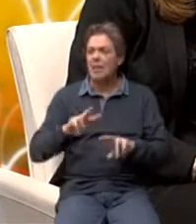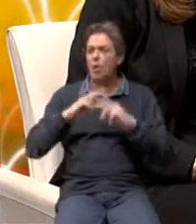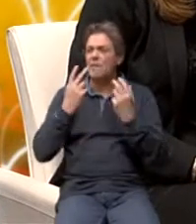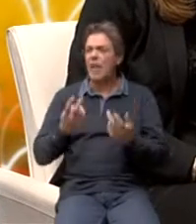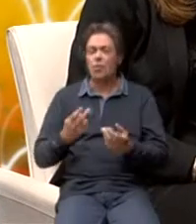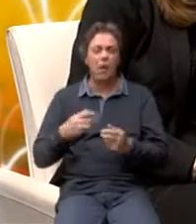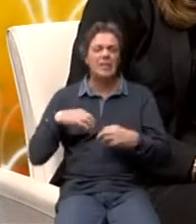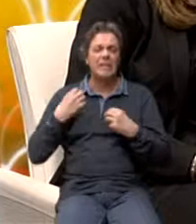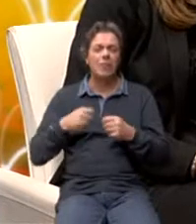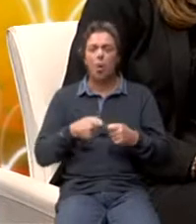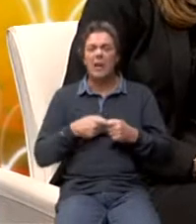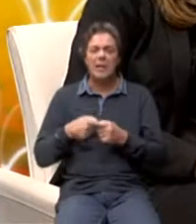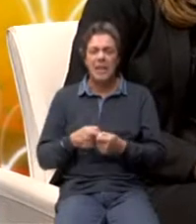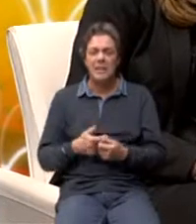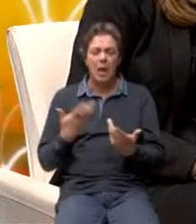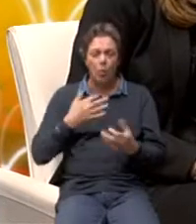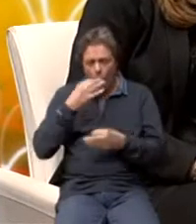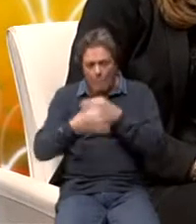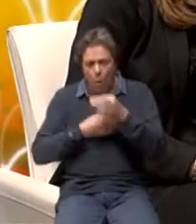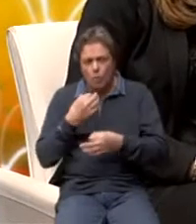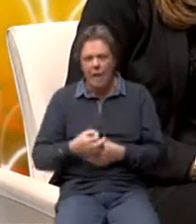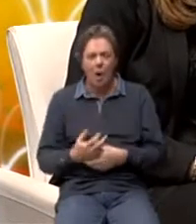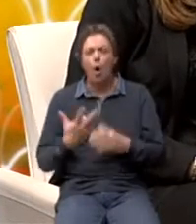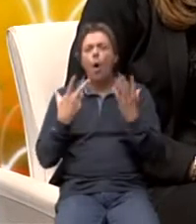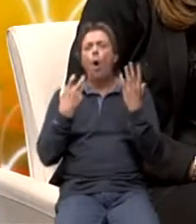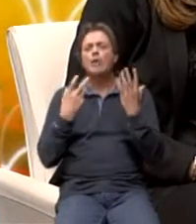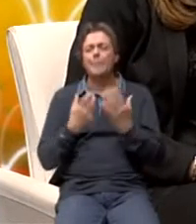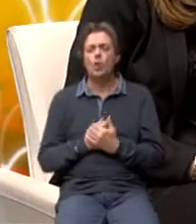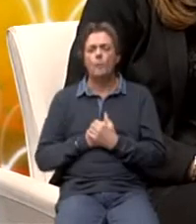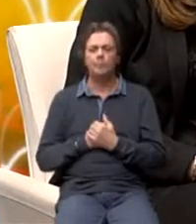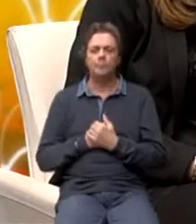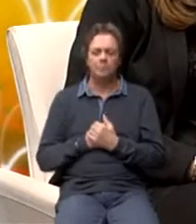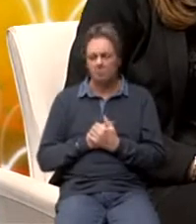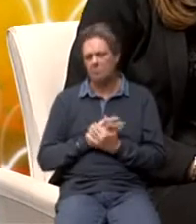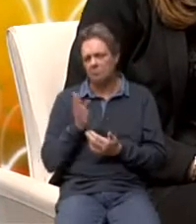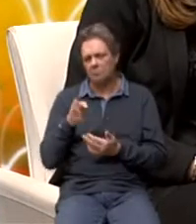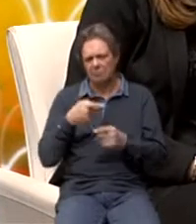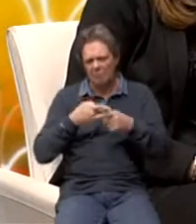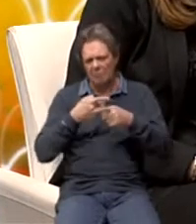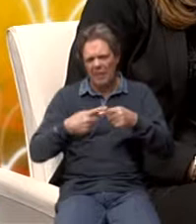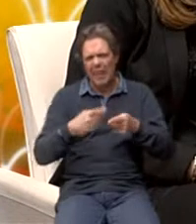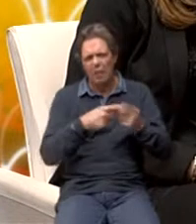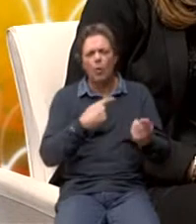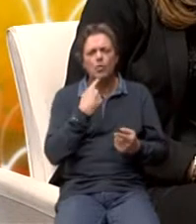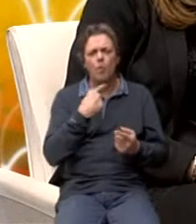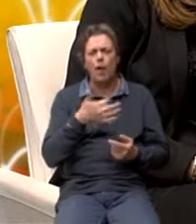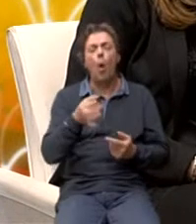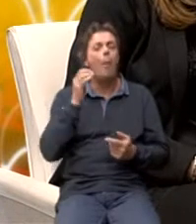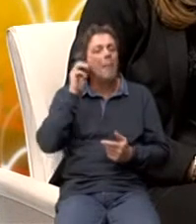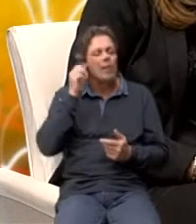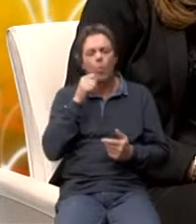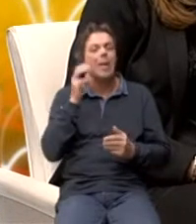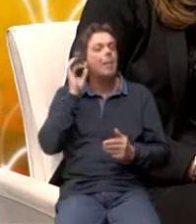preko Instituta za rak, koji je proučavao 800 referenci koji su govorile o mesu i